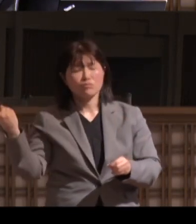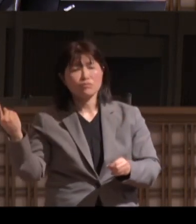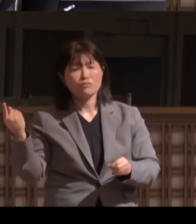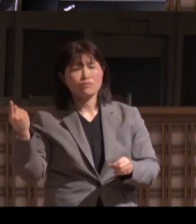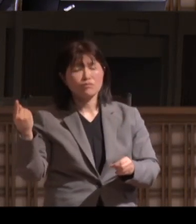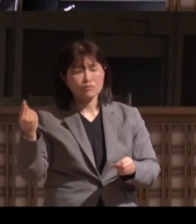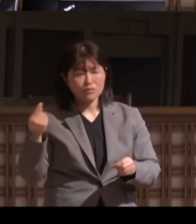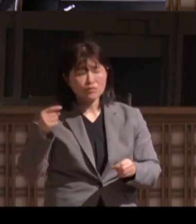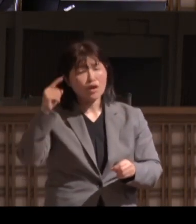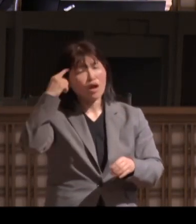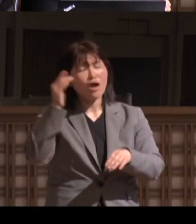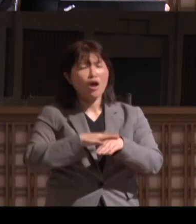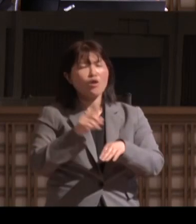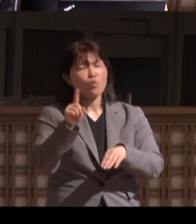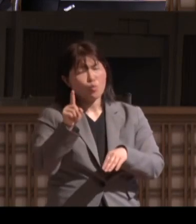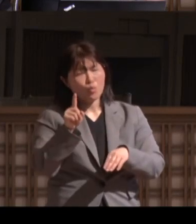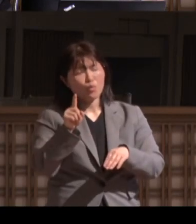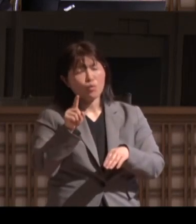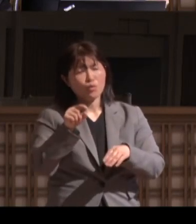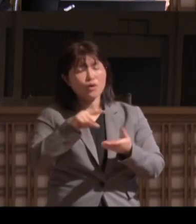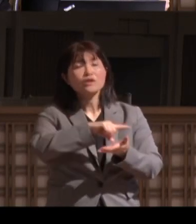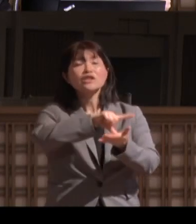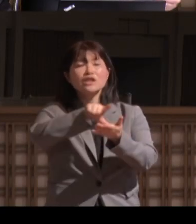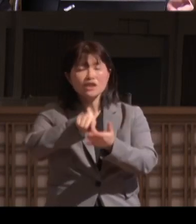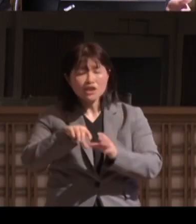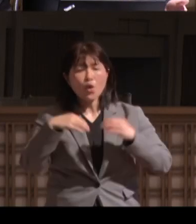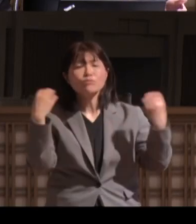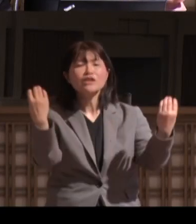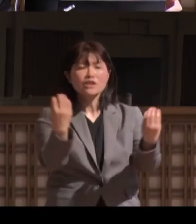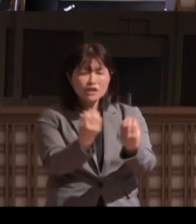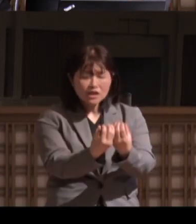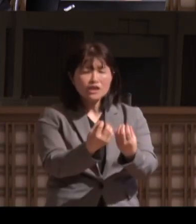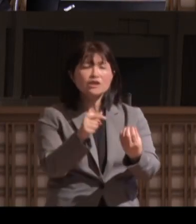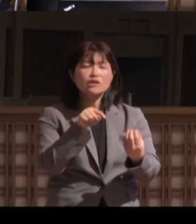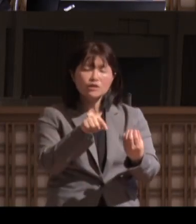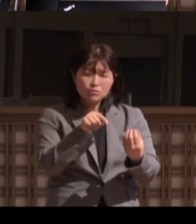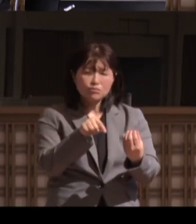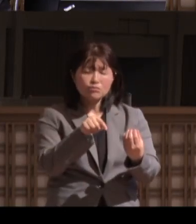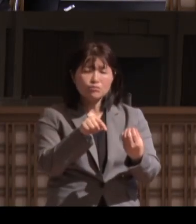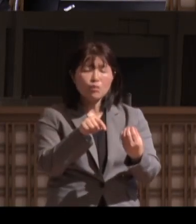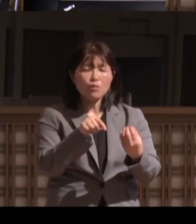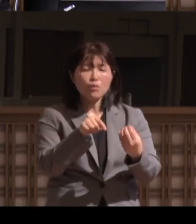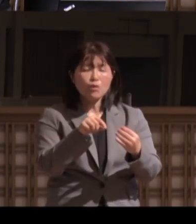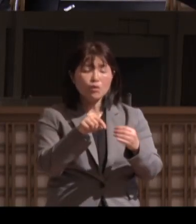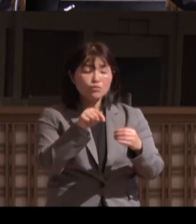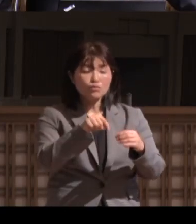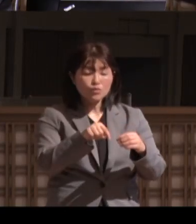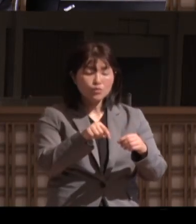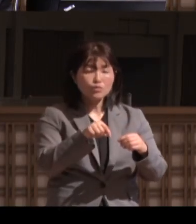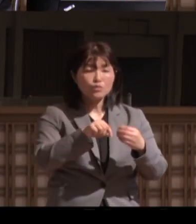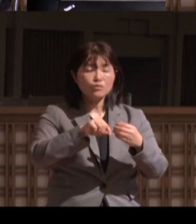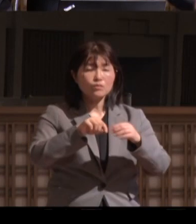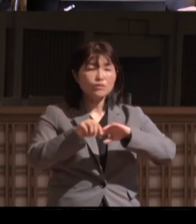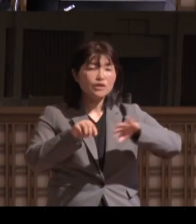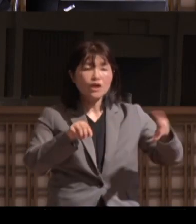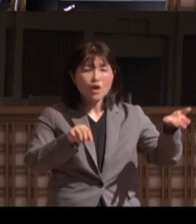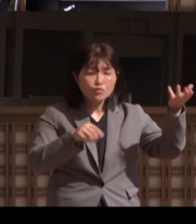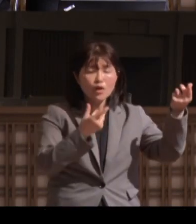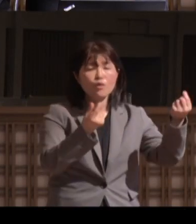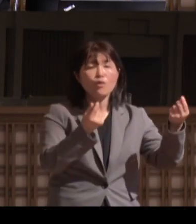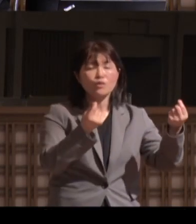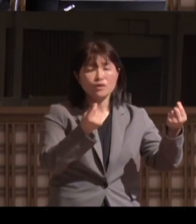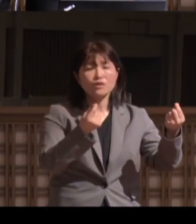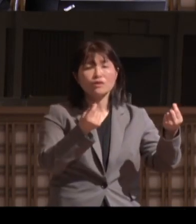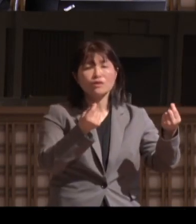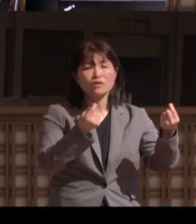とそうすると地域コミュニティもコミュニティの1つで地域以外の左上に上にありますような